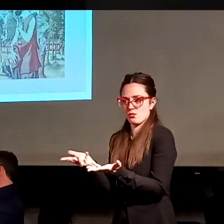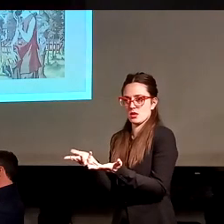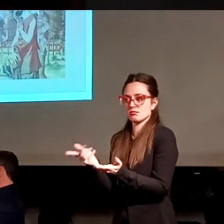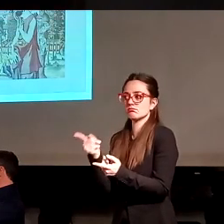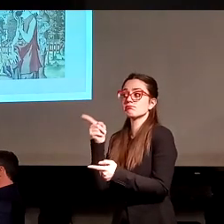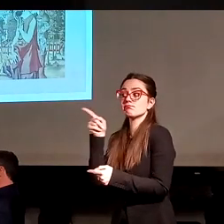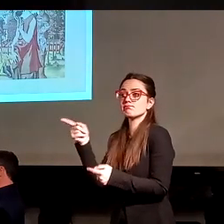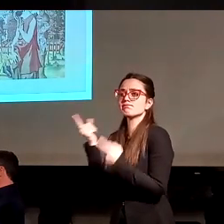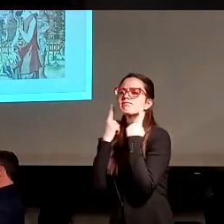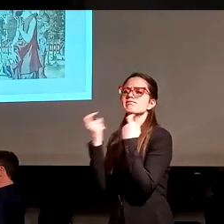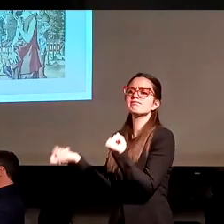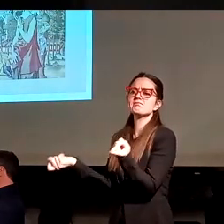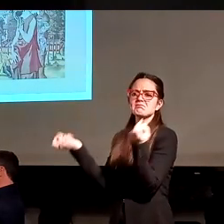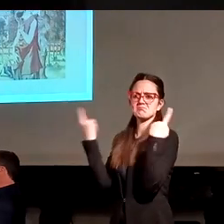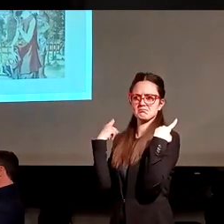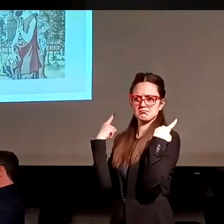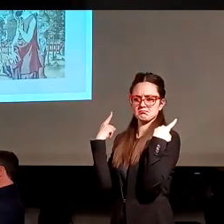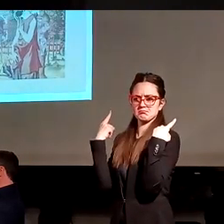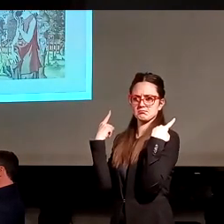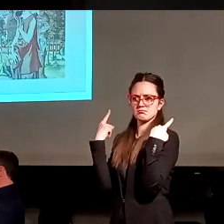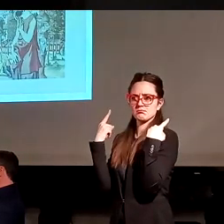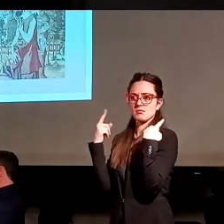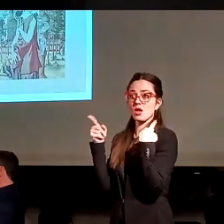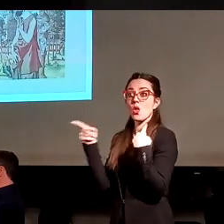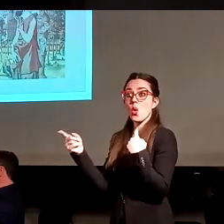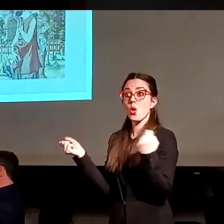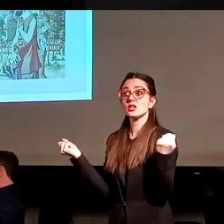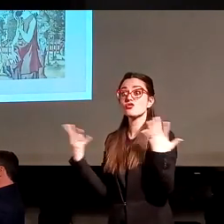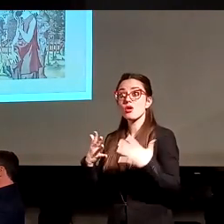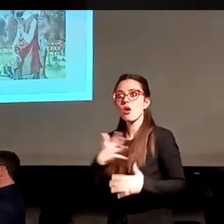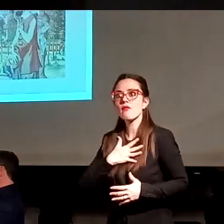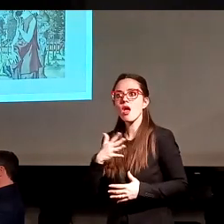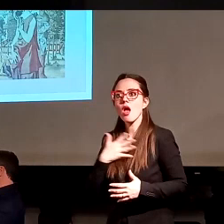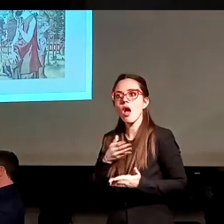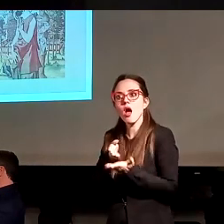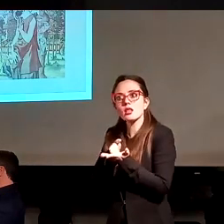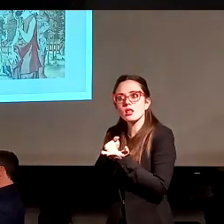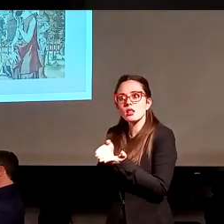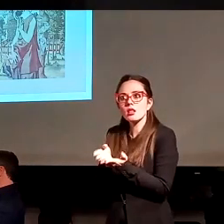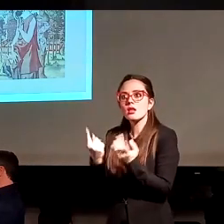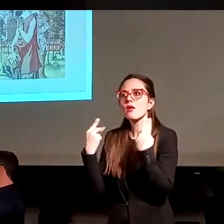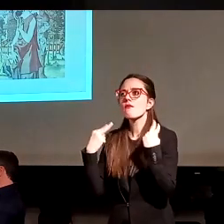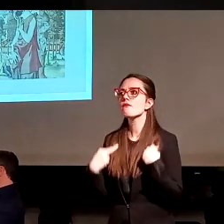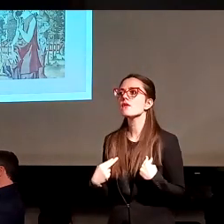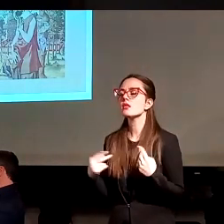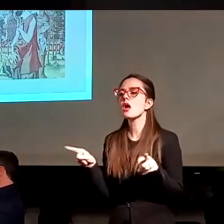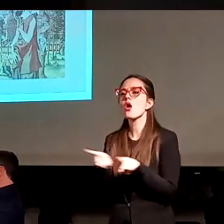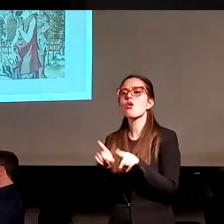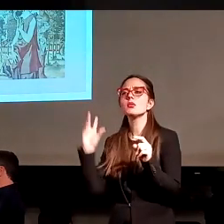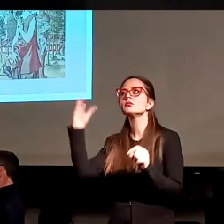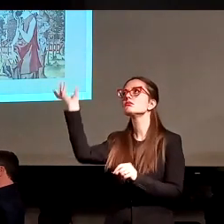non mi diede retta per dieci nove anni era vissuto come in un sogno